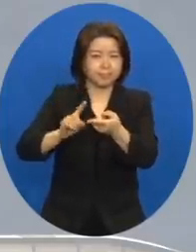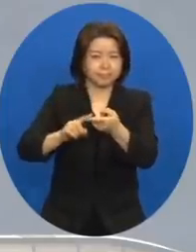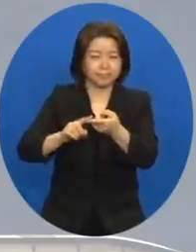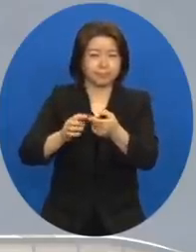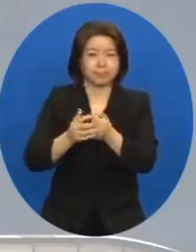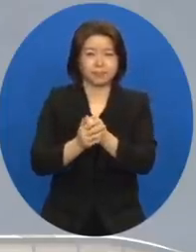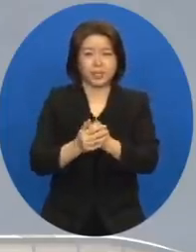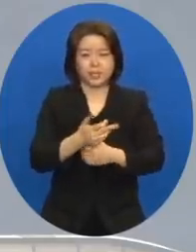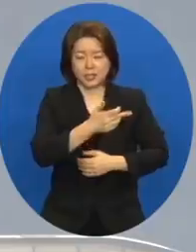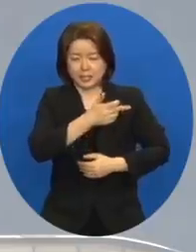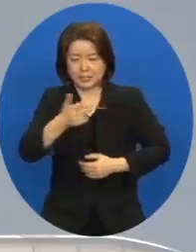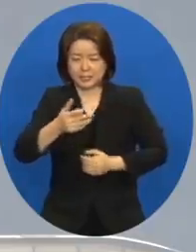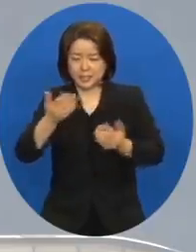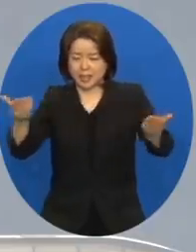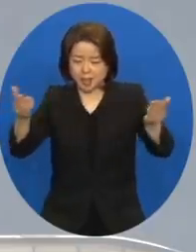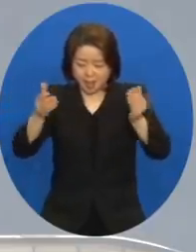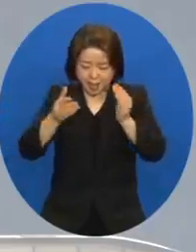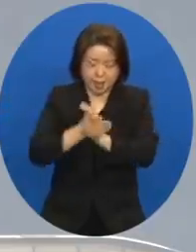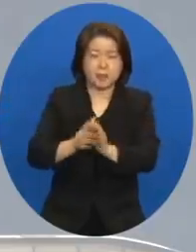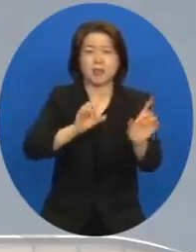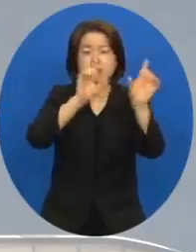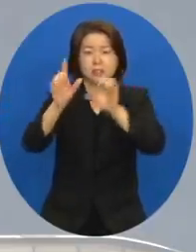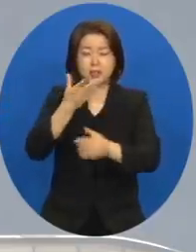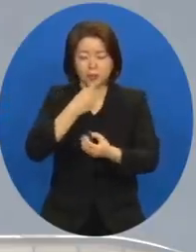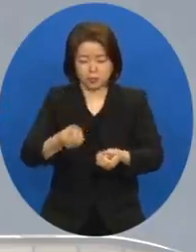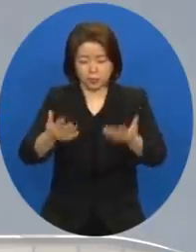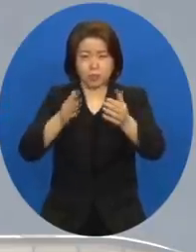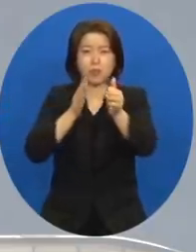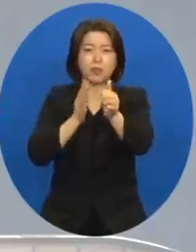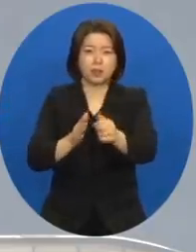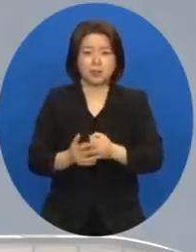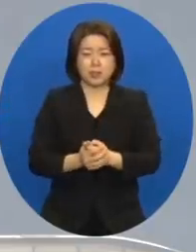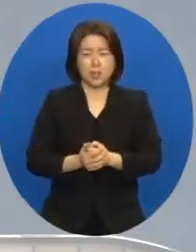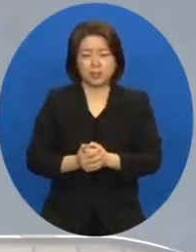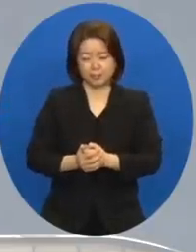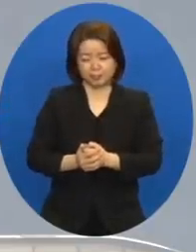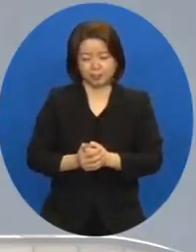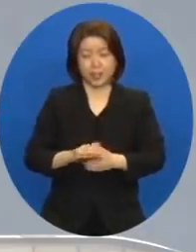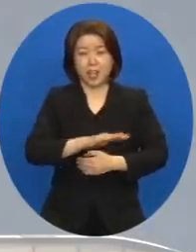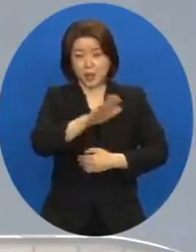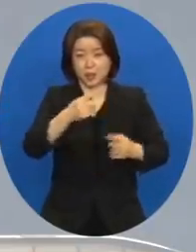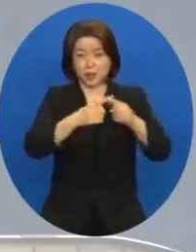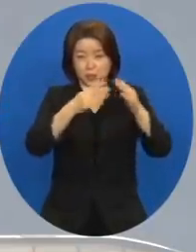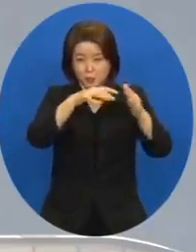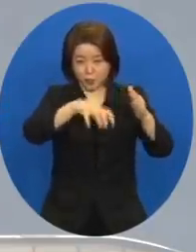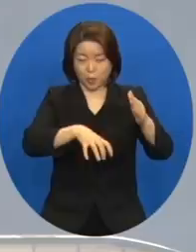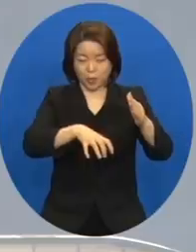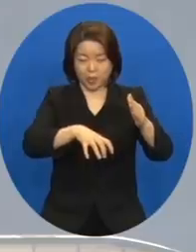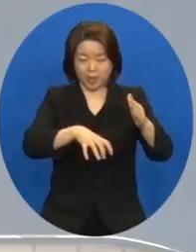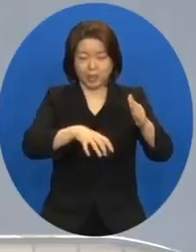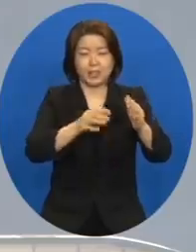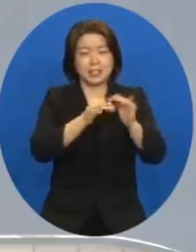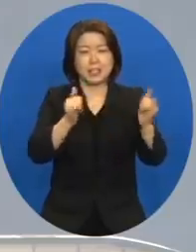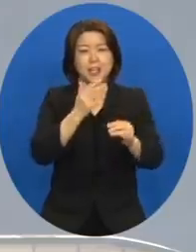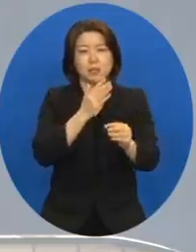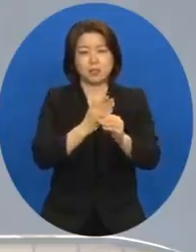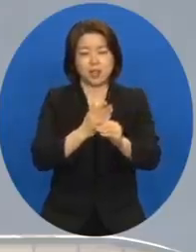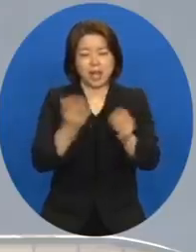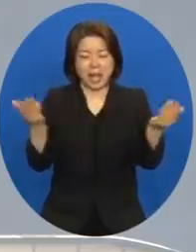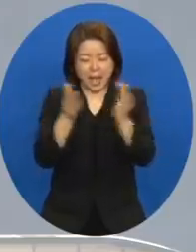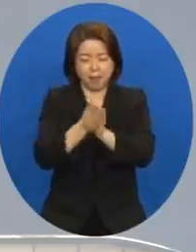크게 암에 라고 사시기를 축복합니다 우리 교우 중에 아멘을 진저 크게 하시는 분이